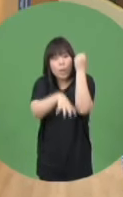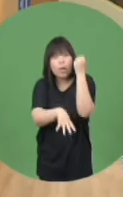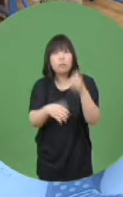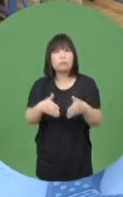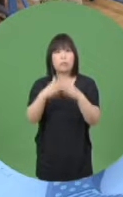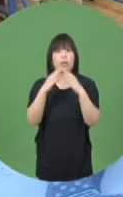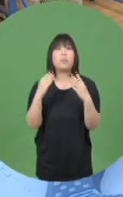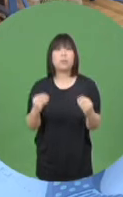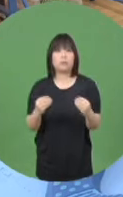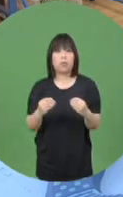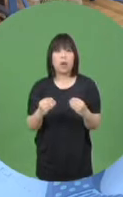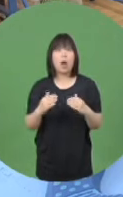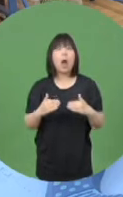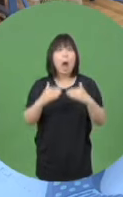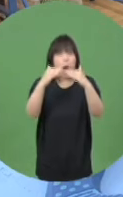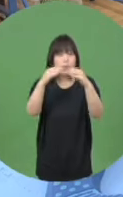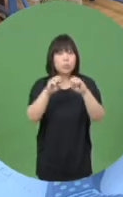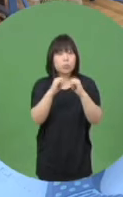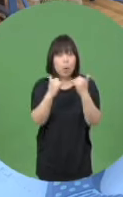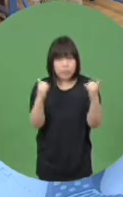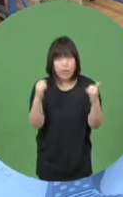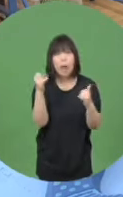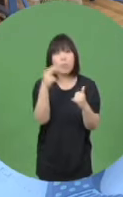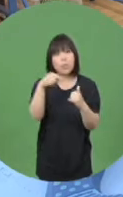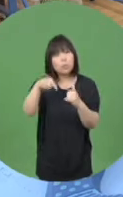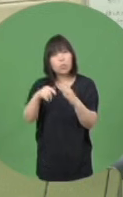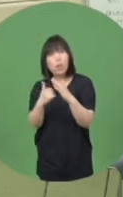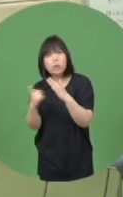。発達障害のある方やその